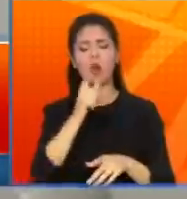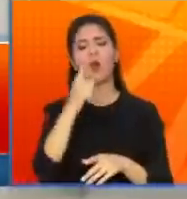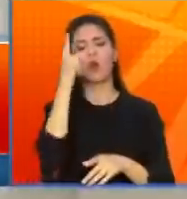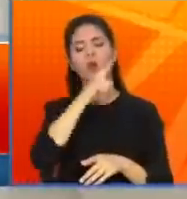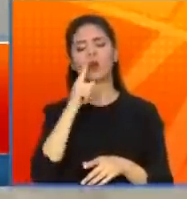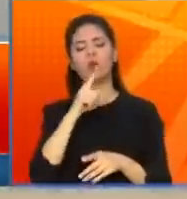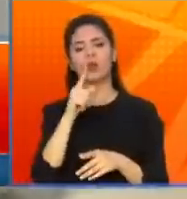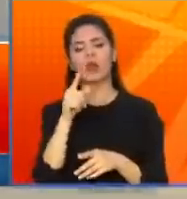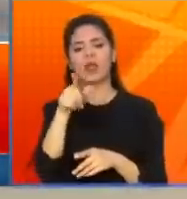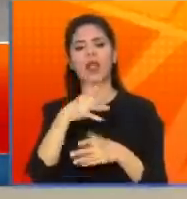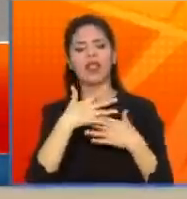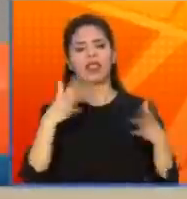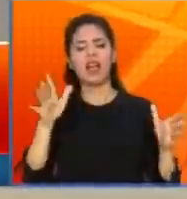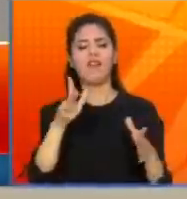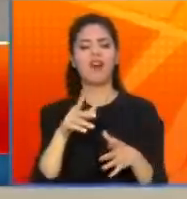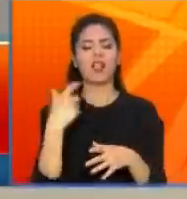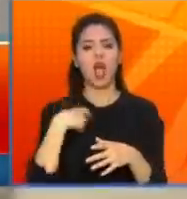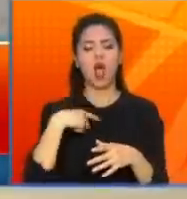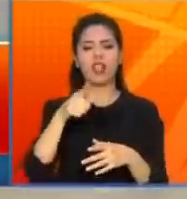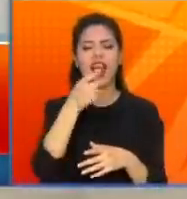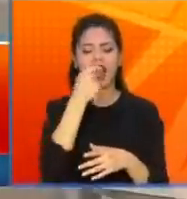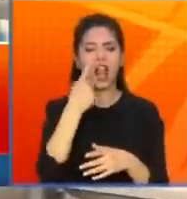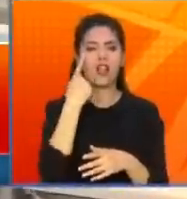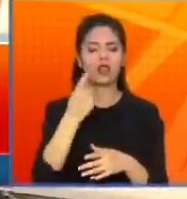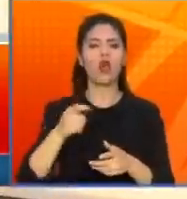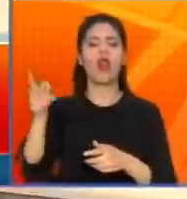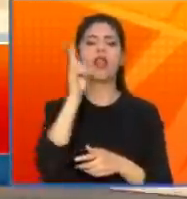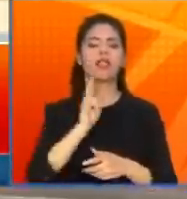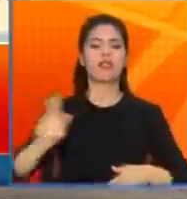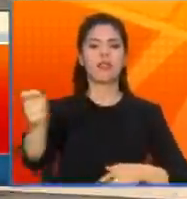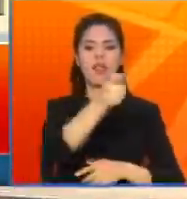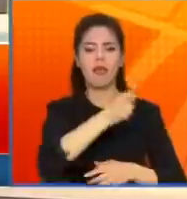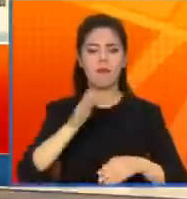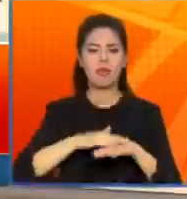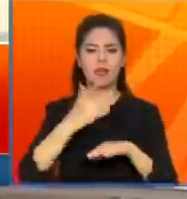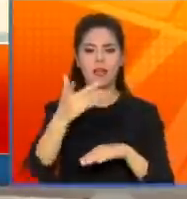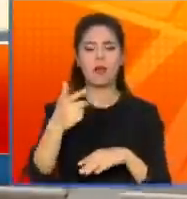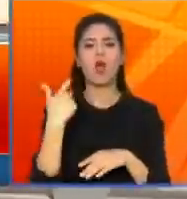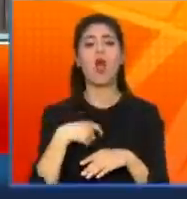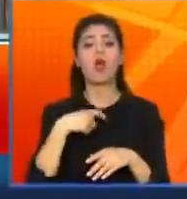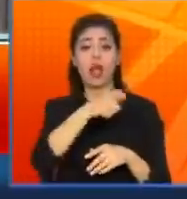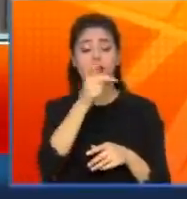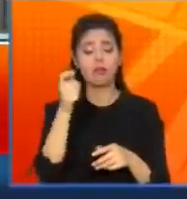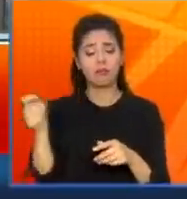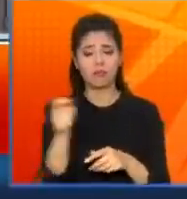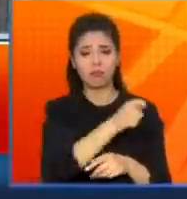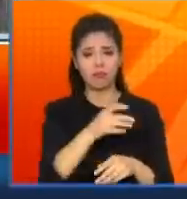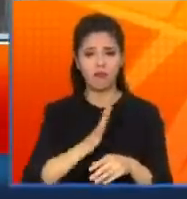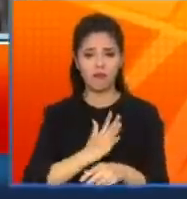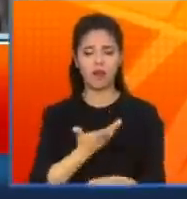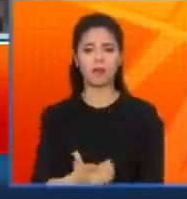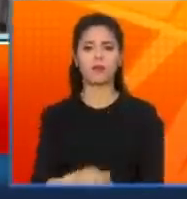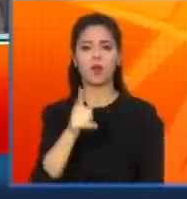yapılıyor. Özel solüsyonların kullanıldığı ürünlerle öğrencilerin el temasında bulunabileceği her nokta titizlikle temizlendi. Okulların